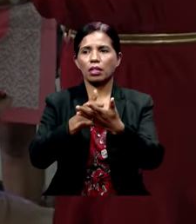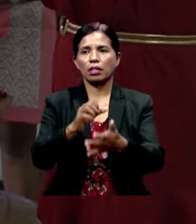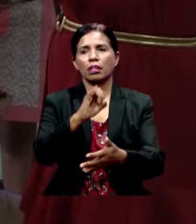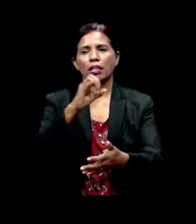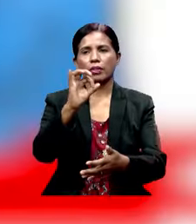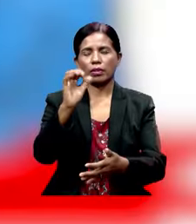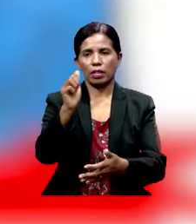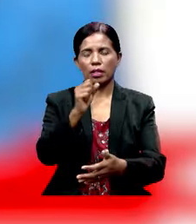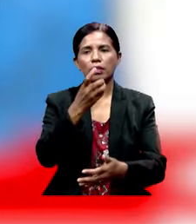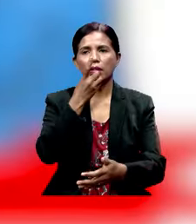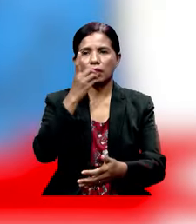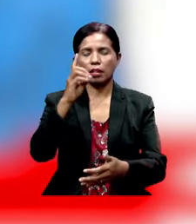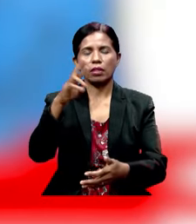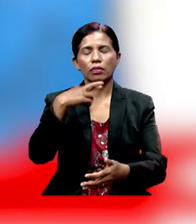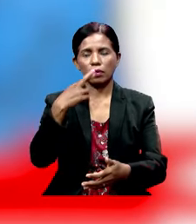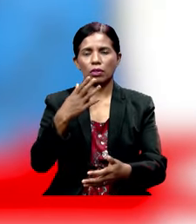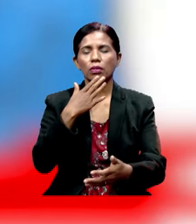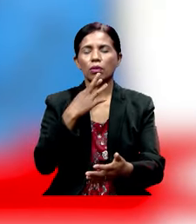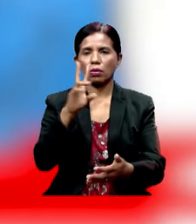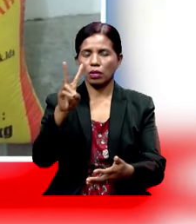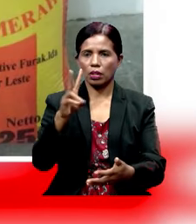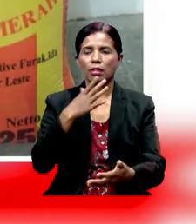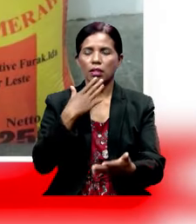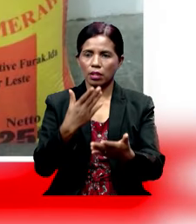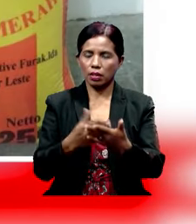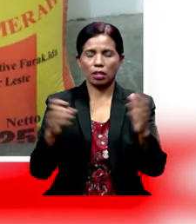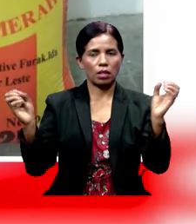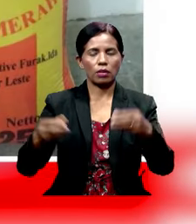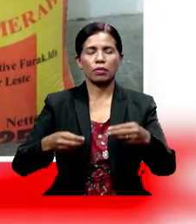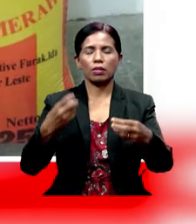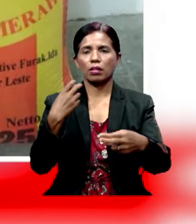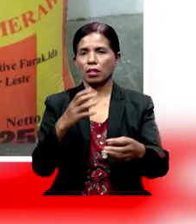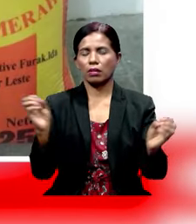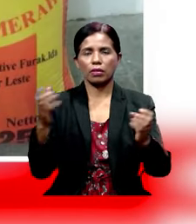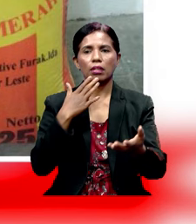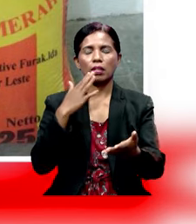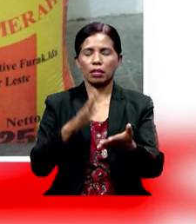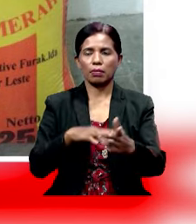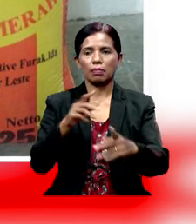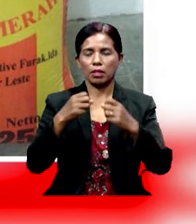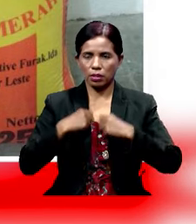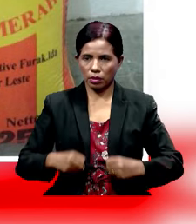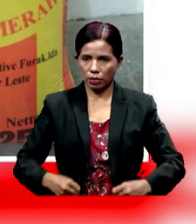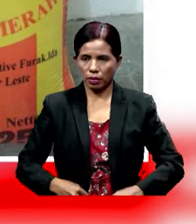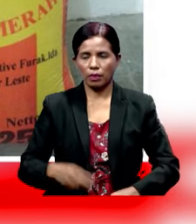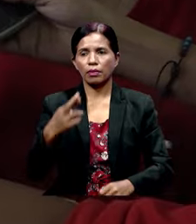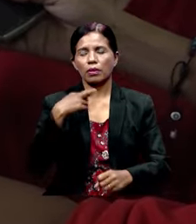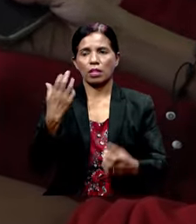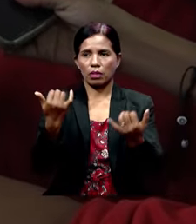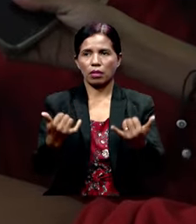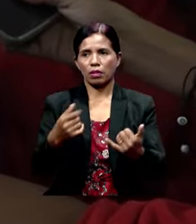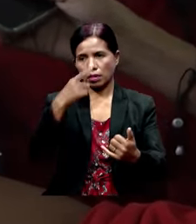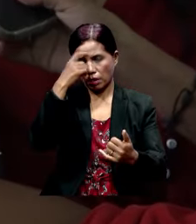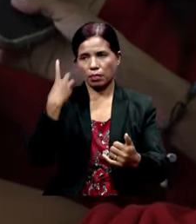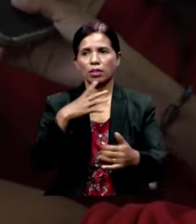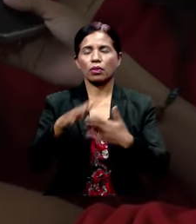Aifaesa, declara fos ruane sabor diak nola fo impacto ba emania Saudi. Fos nebe agora dok halo subsidi, tami to